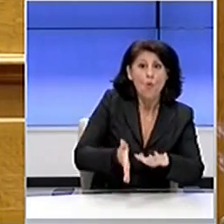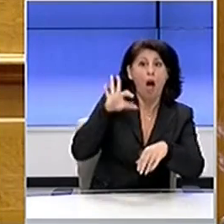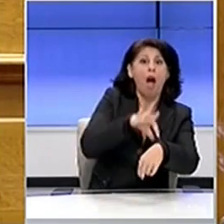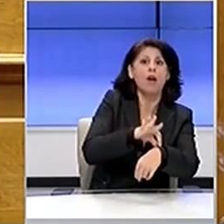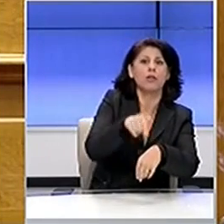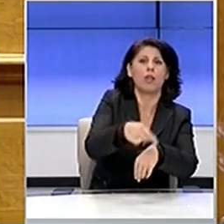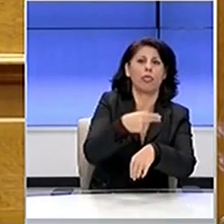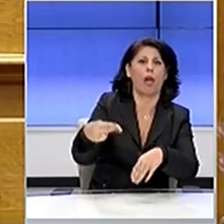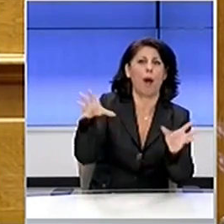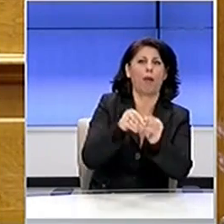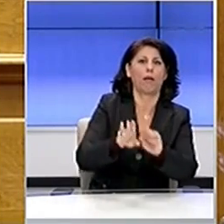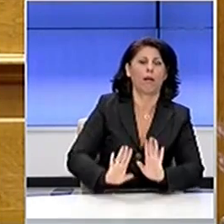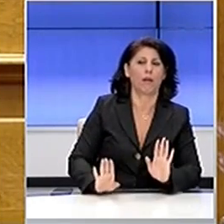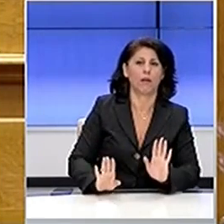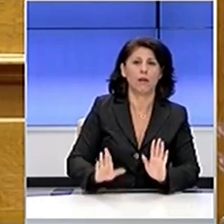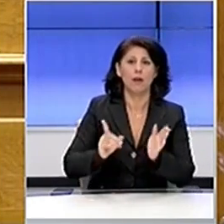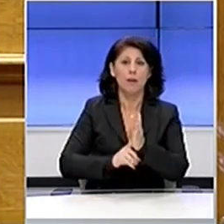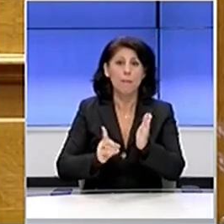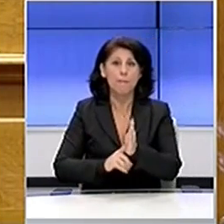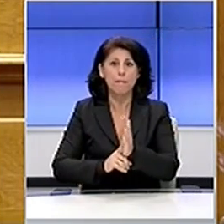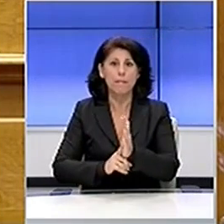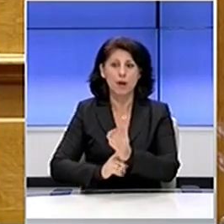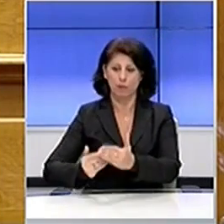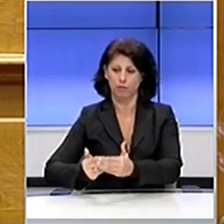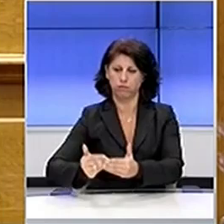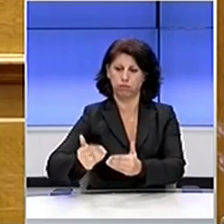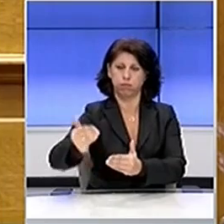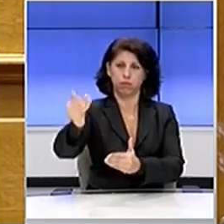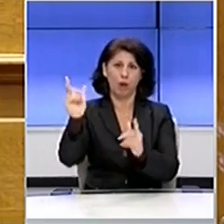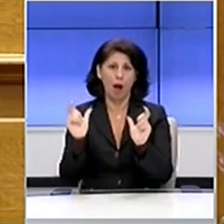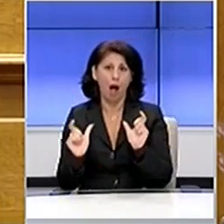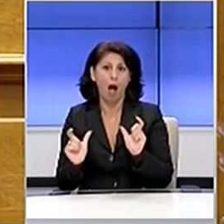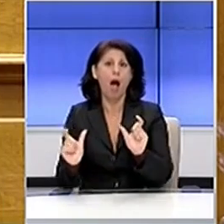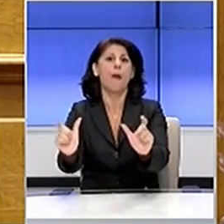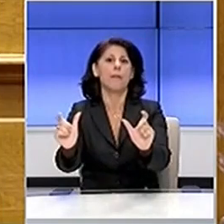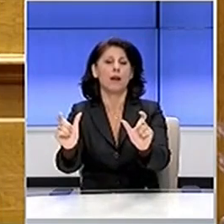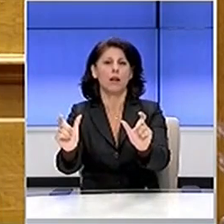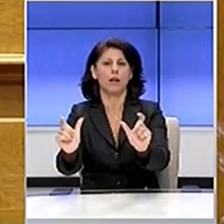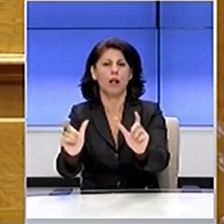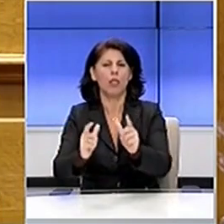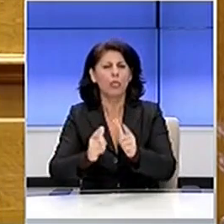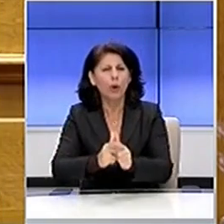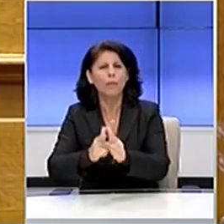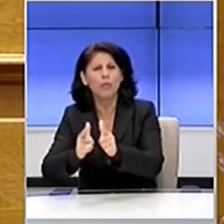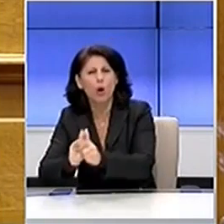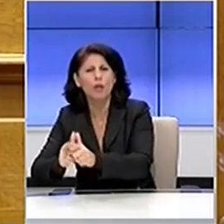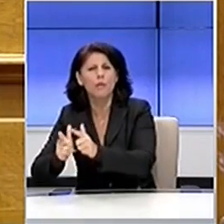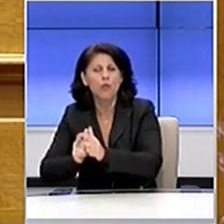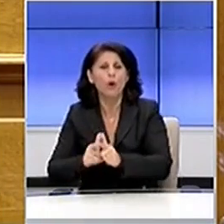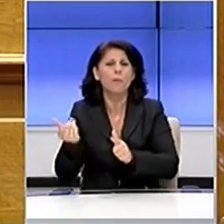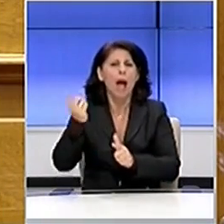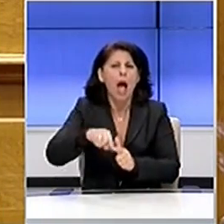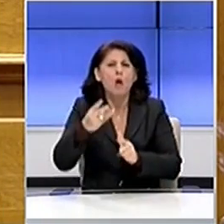σήμερα να ορθώσουμε έναν κυματοθράυστη. Δοκιμάσαμε πολλά αμυντικά